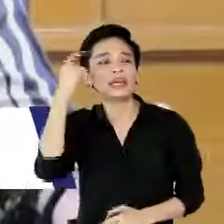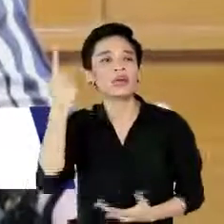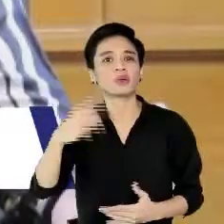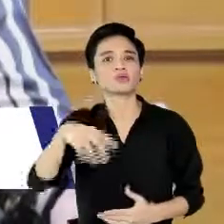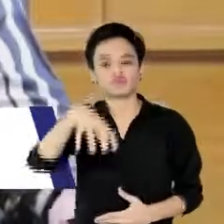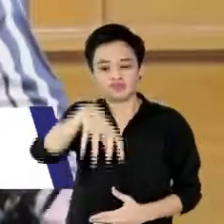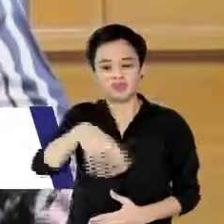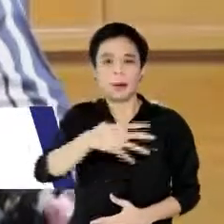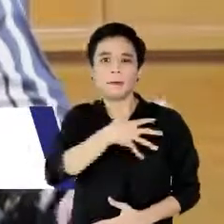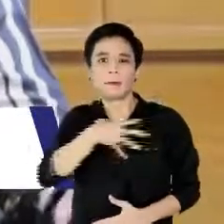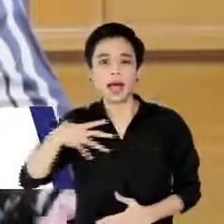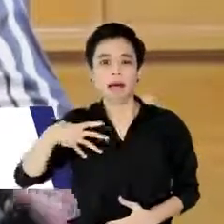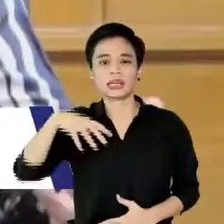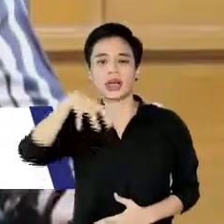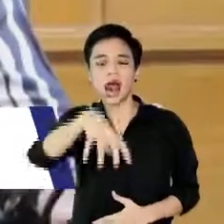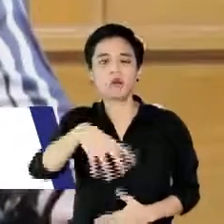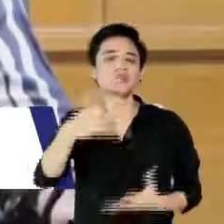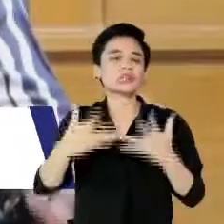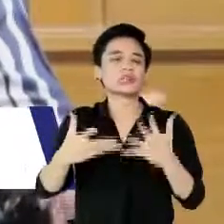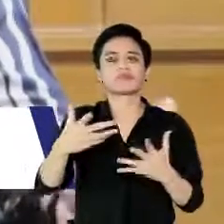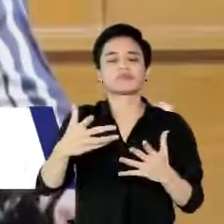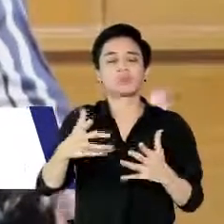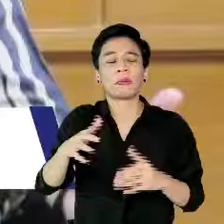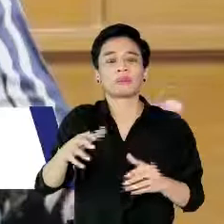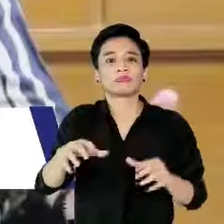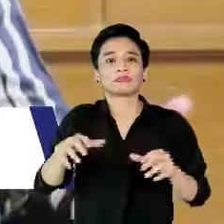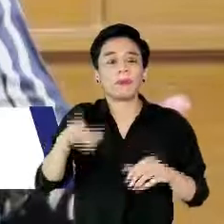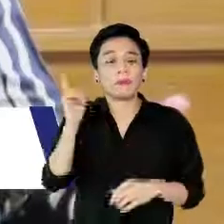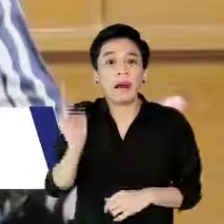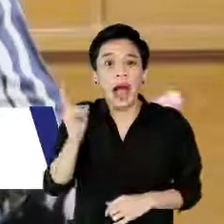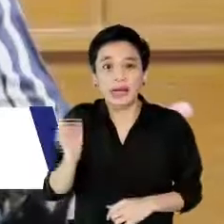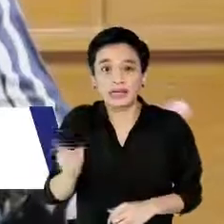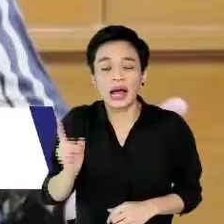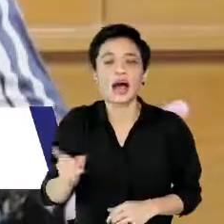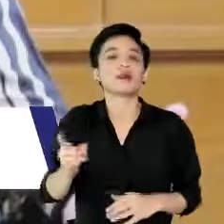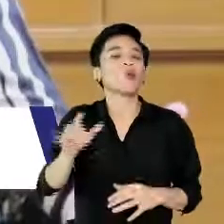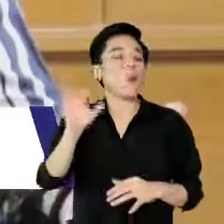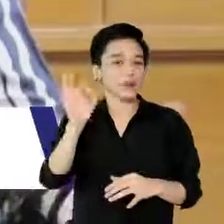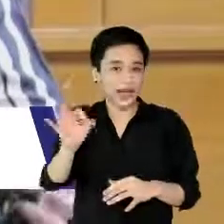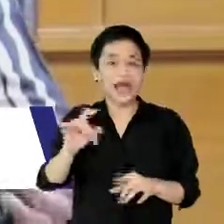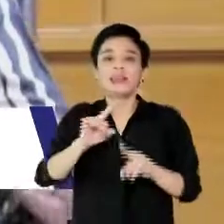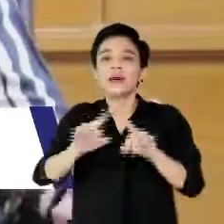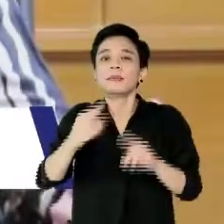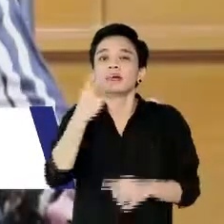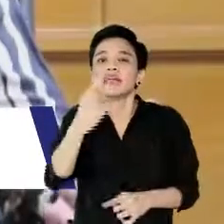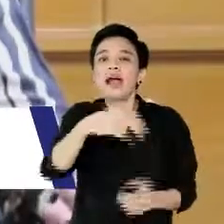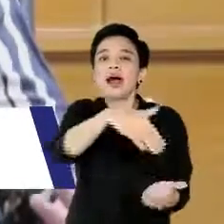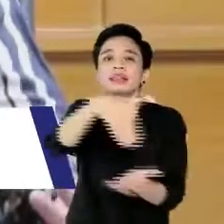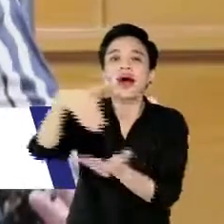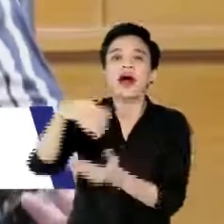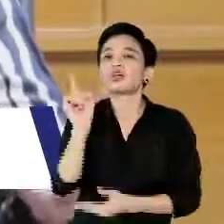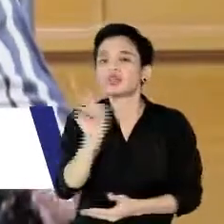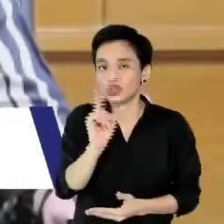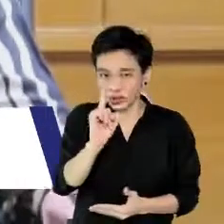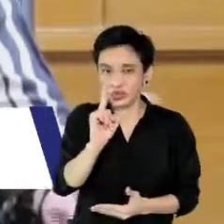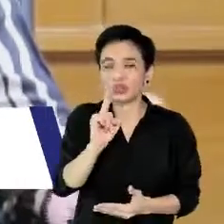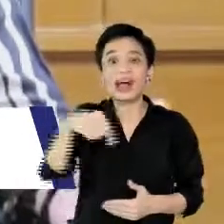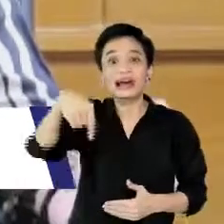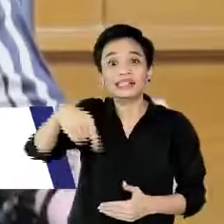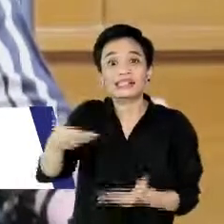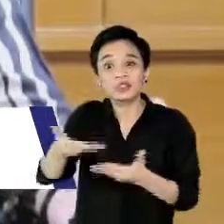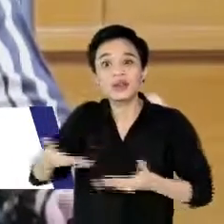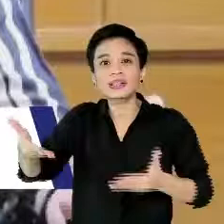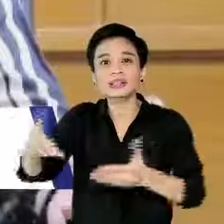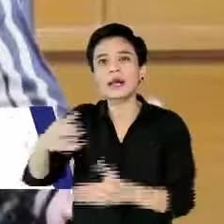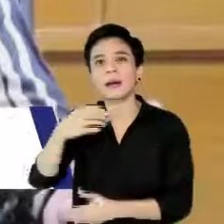apalah ada istilah suka hitam Latu apa ayo kita merujuk kepada angka-angka yang riot saat ini memang yang sudah